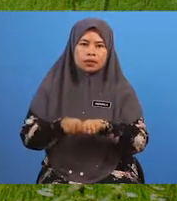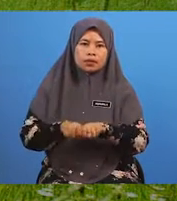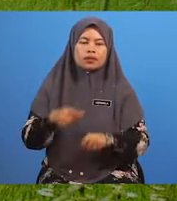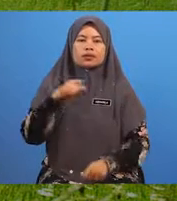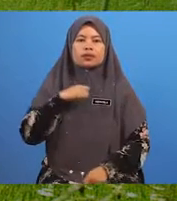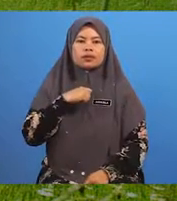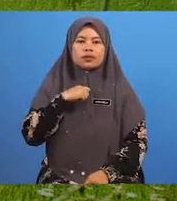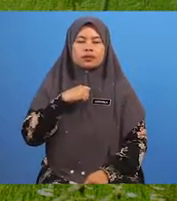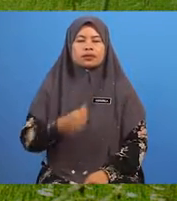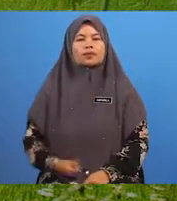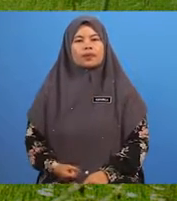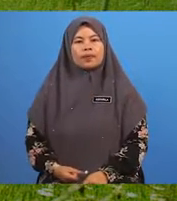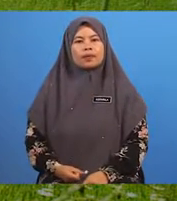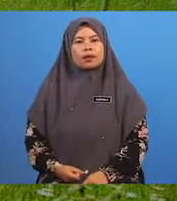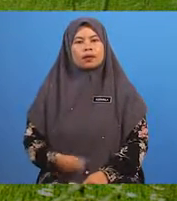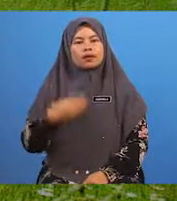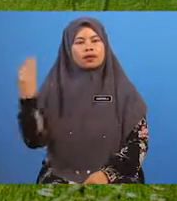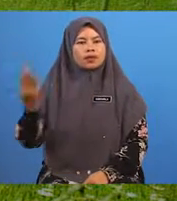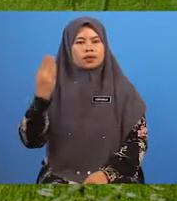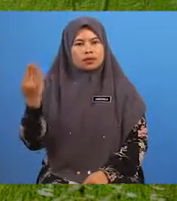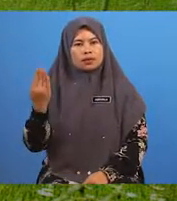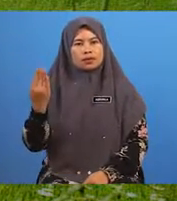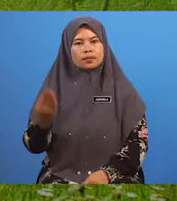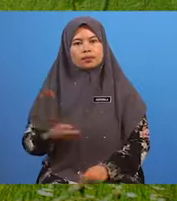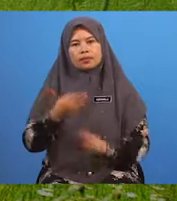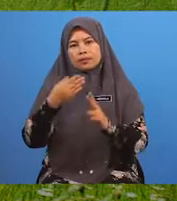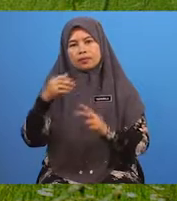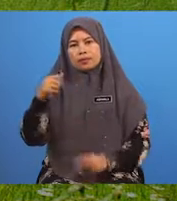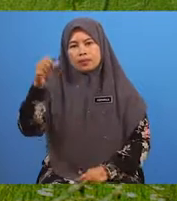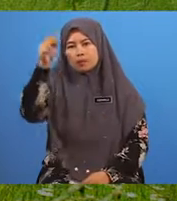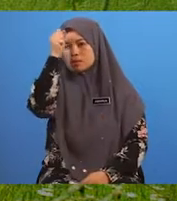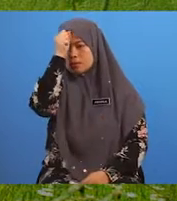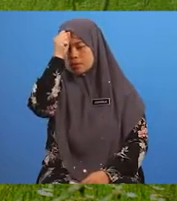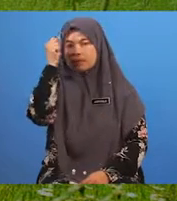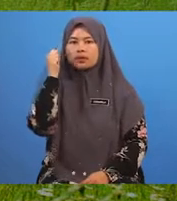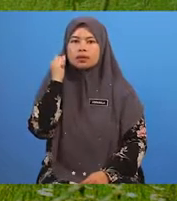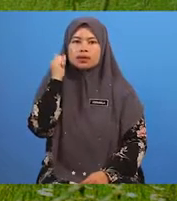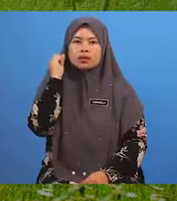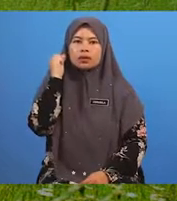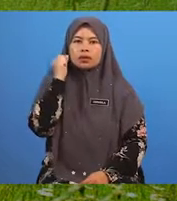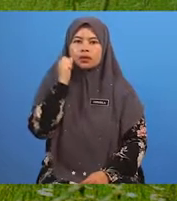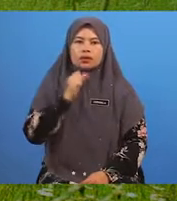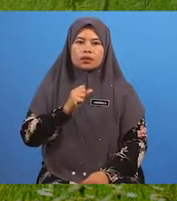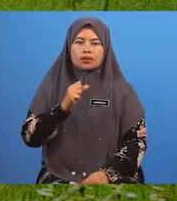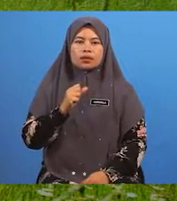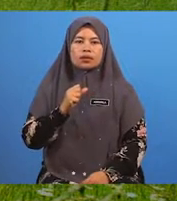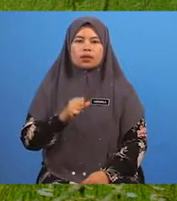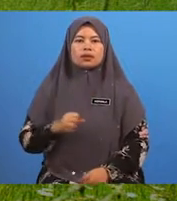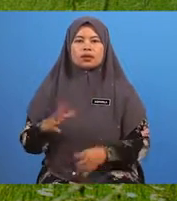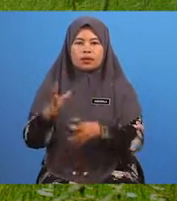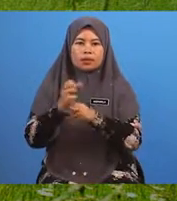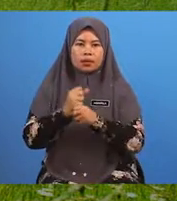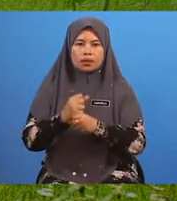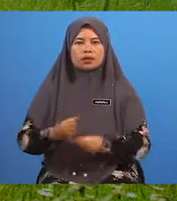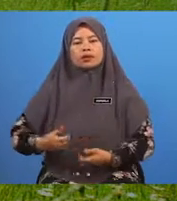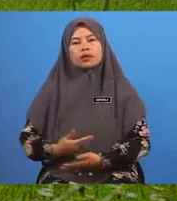Murid-murid, biasanya pasangan suami isteri mengambil anak angkat kerana sebab-sebab tertentu seperti tidak mempunyai zuriat dan